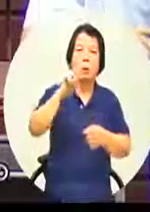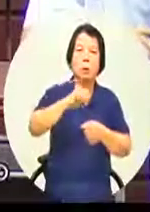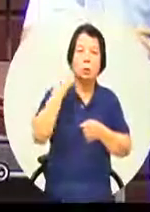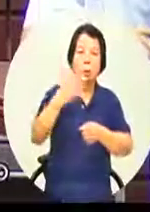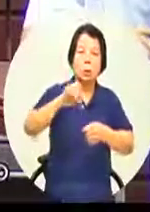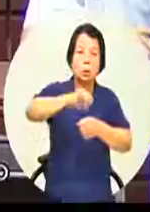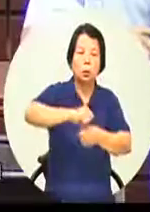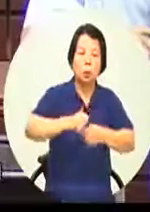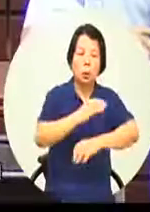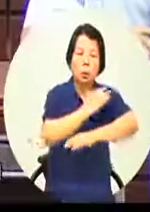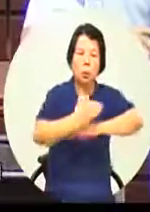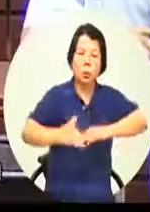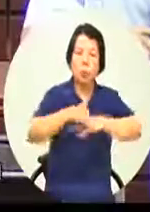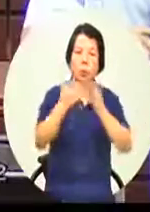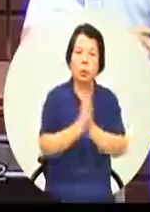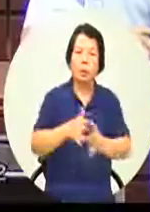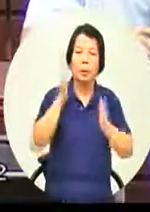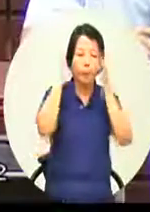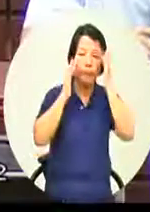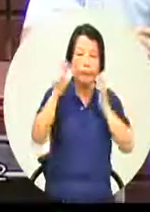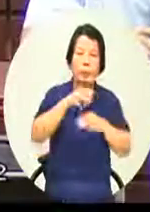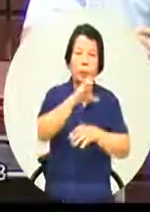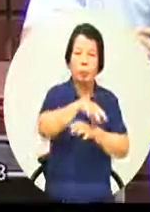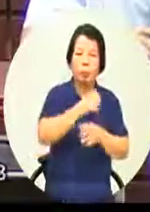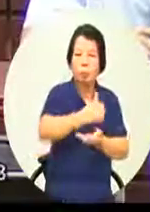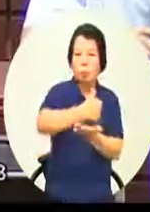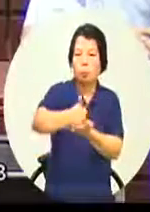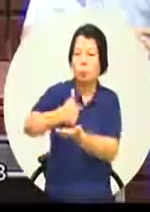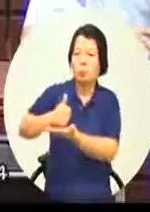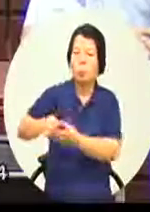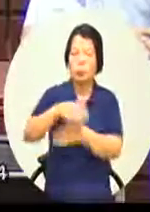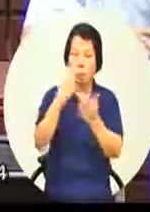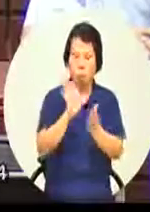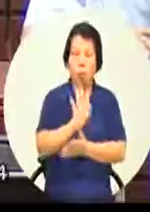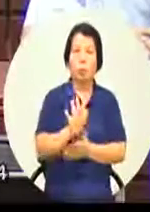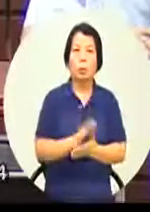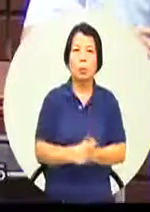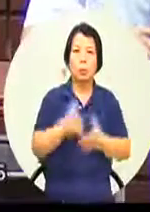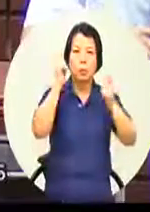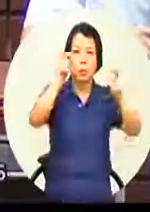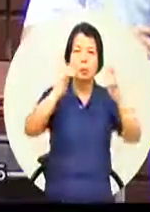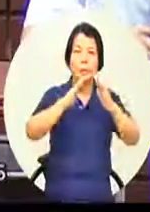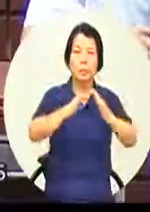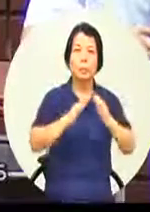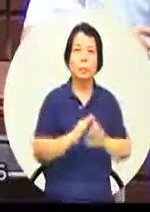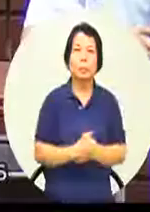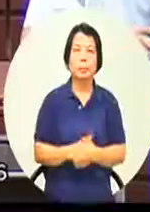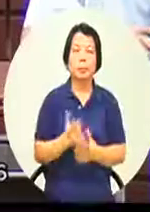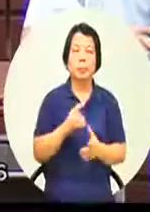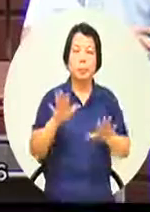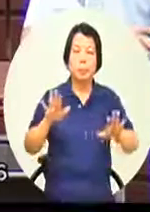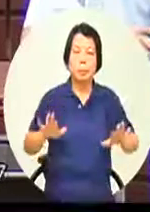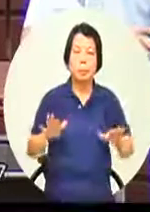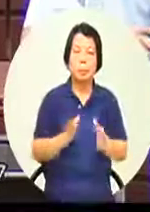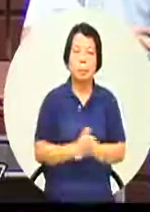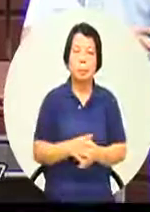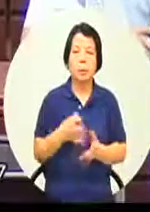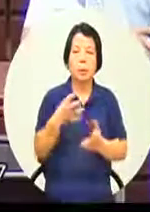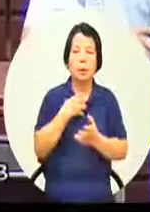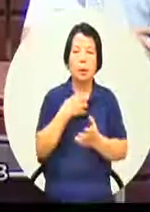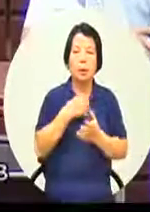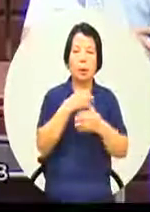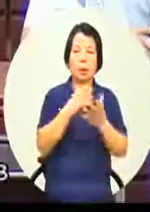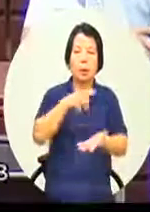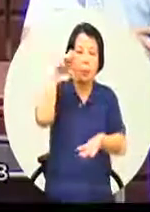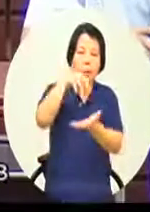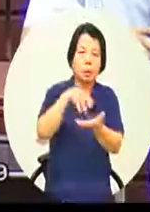西亚的都有，所以说我们这一些都陆陆续续都在做哈。那高雄市呢，那在目前为止，哈拉认证的品牌也蛮